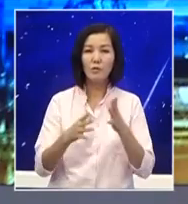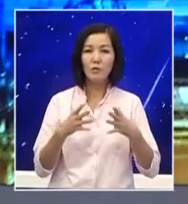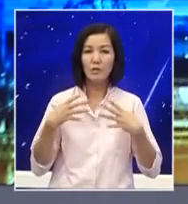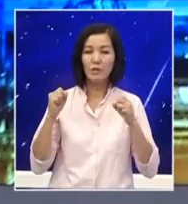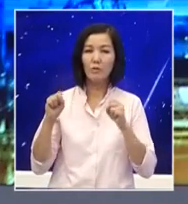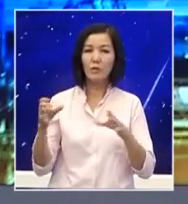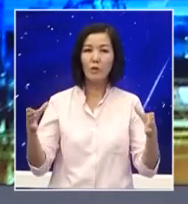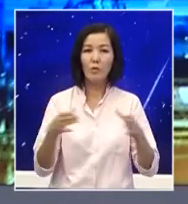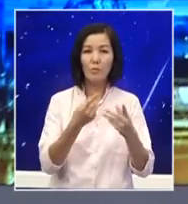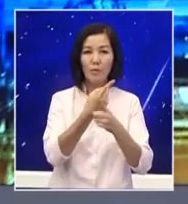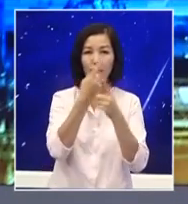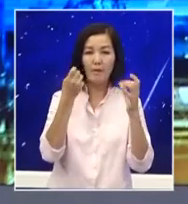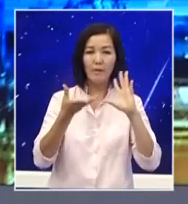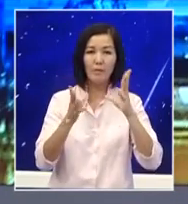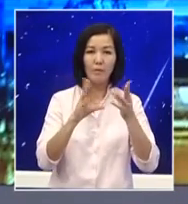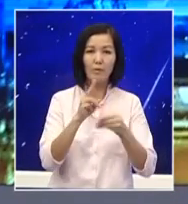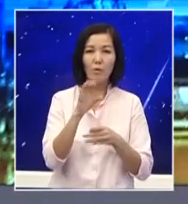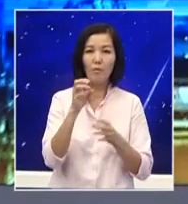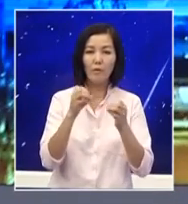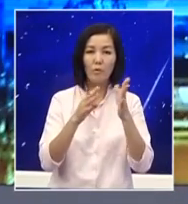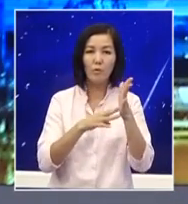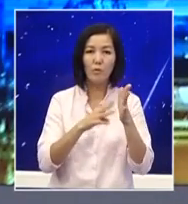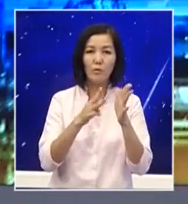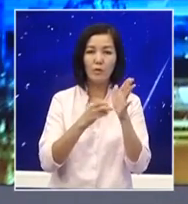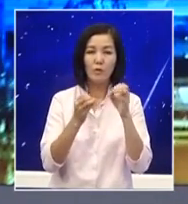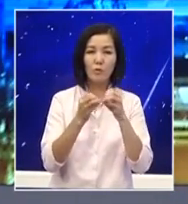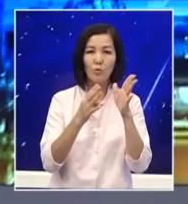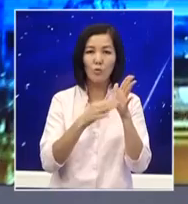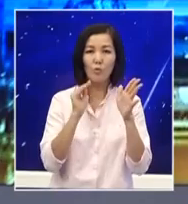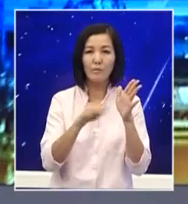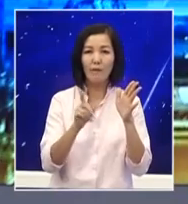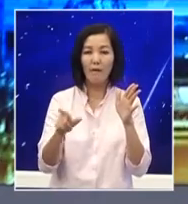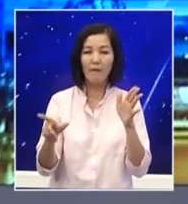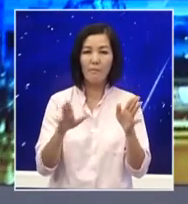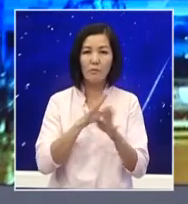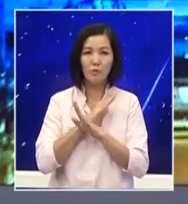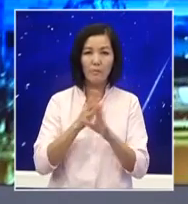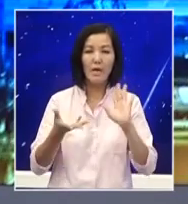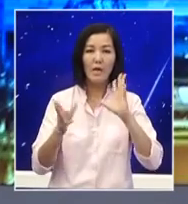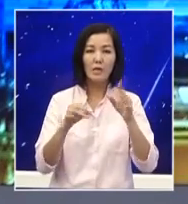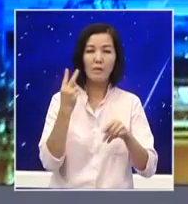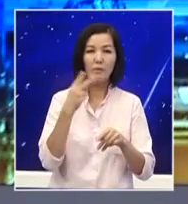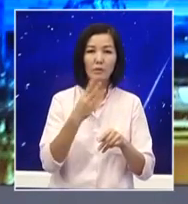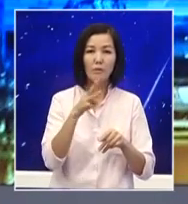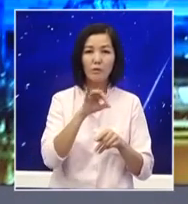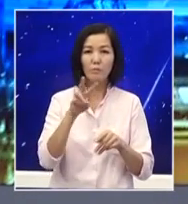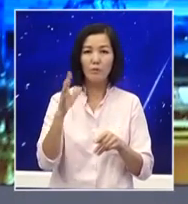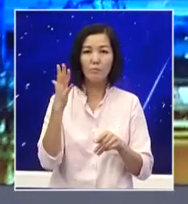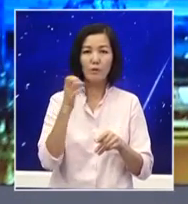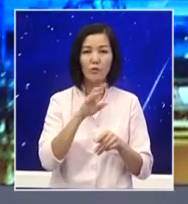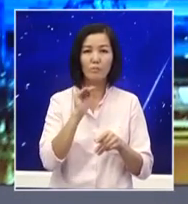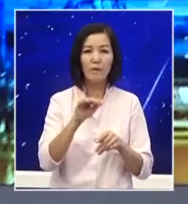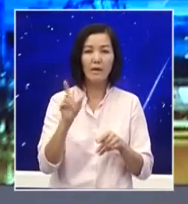сақтау ұйымының мәліметі бойынша COVID-19 індетінен 819 мың адам көз жұмыпты. Жалпы 23 миллион 500 мың